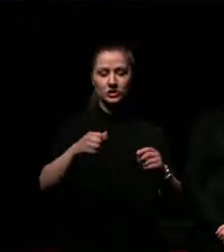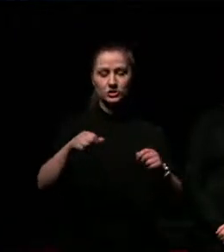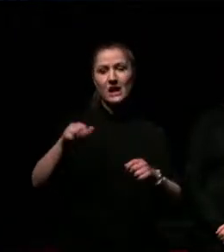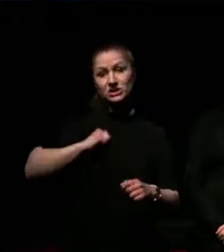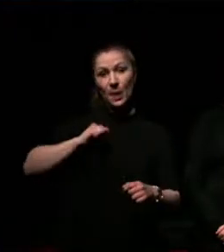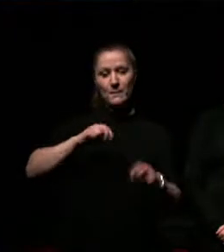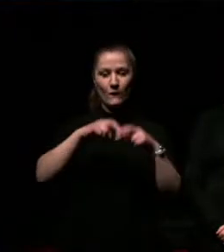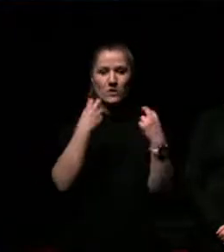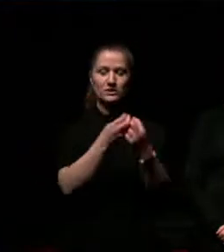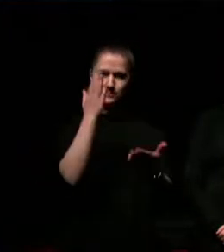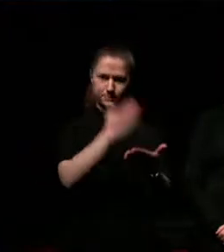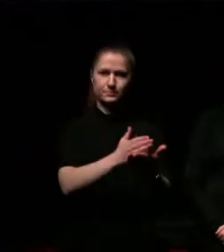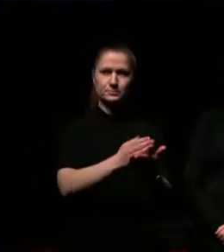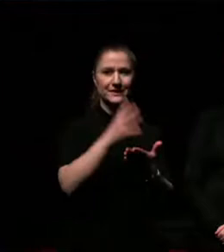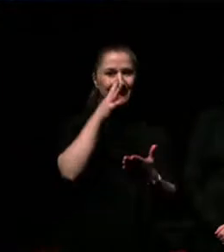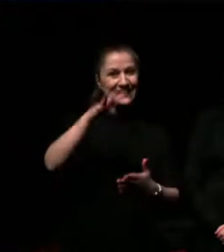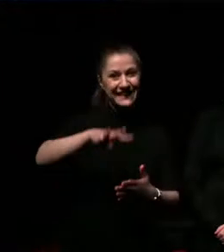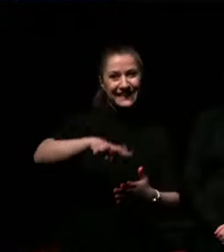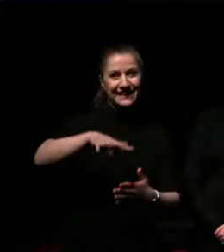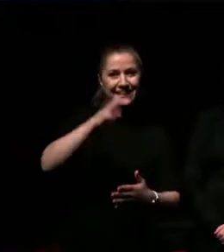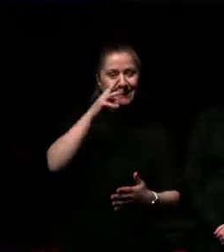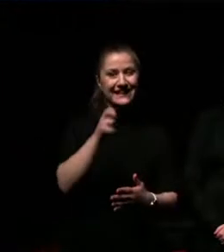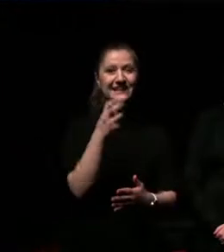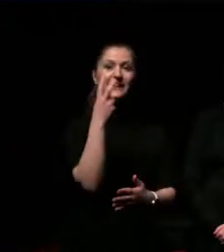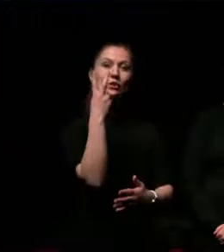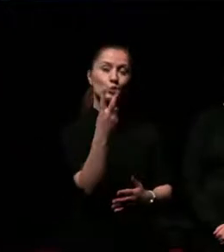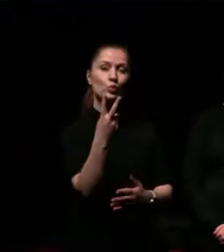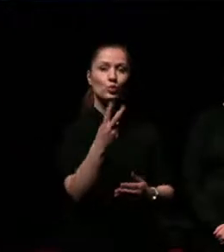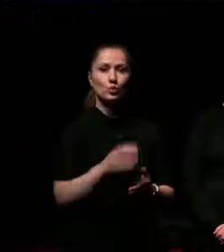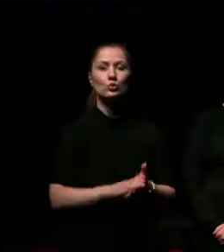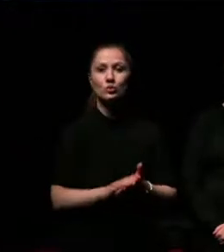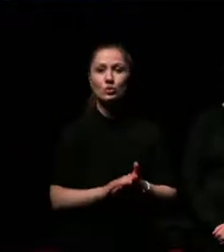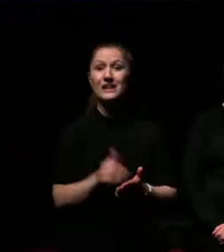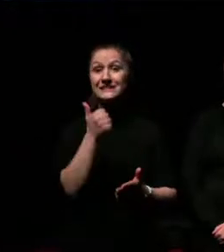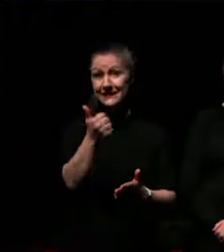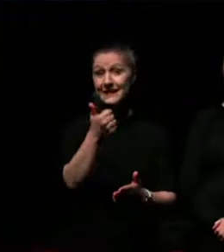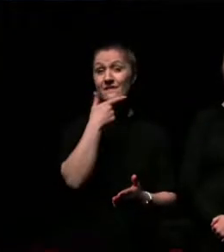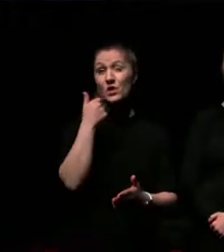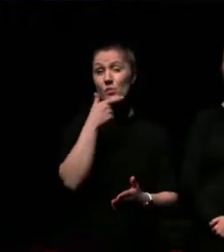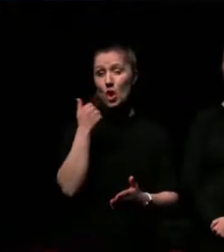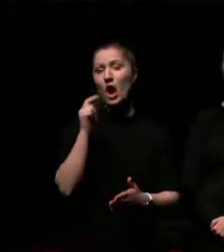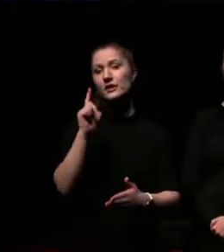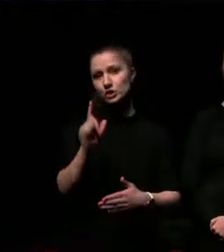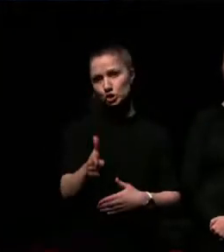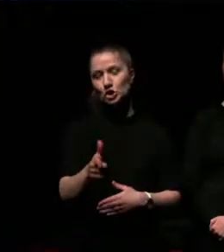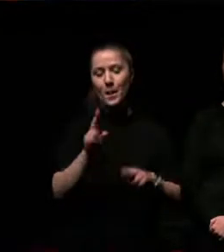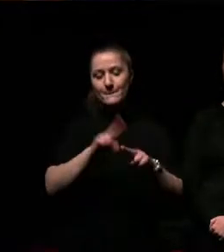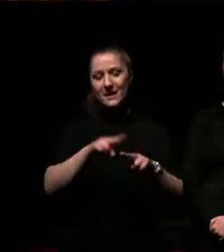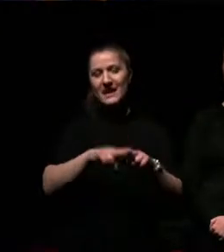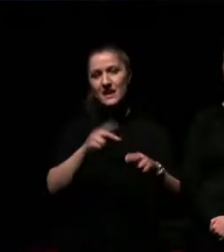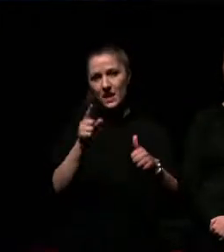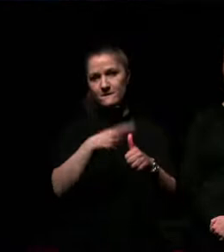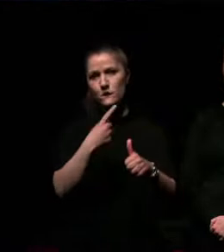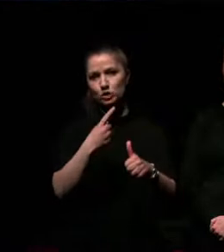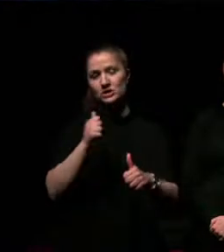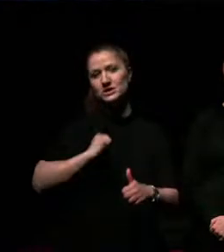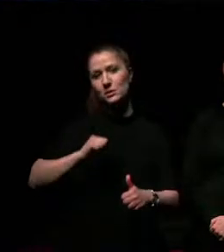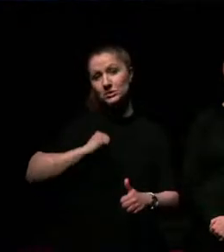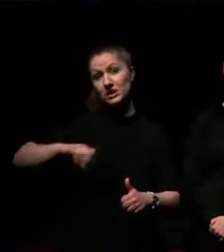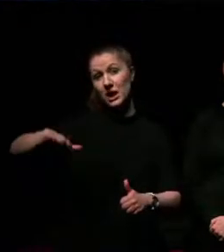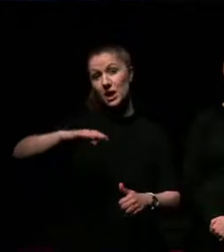samekonferansen I 1992. Den ble lagt til 6. februar for å markere det første samiske